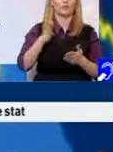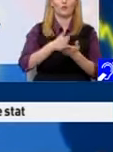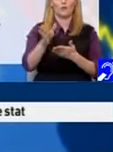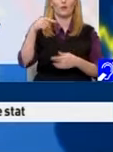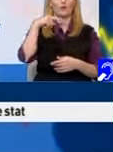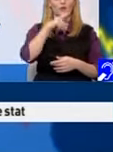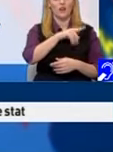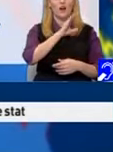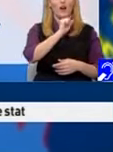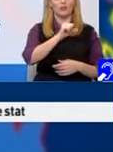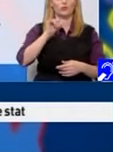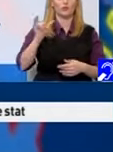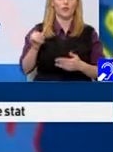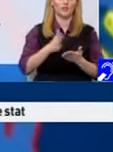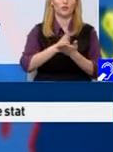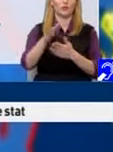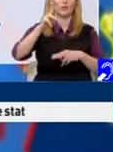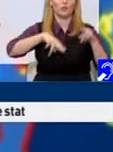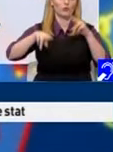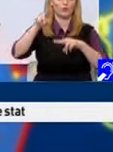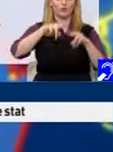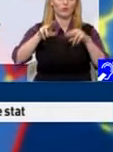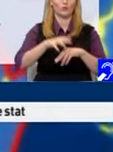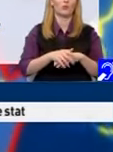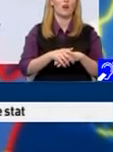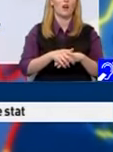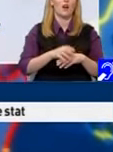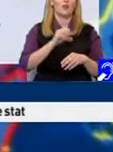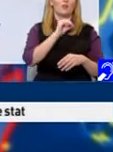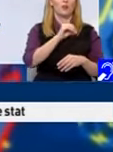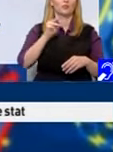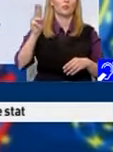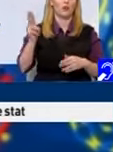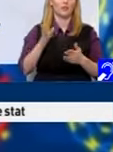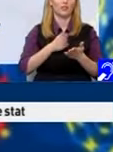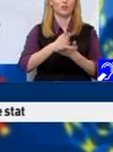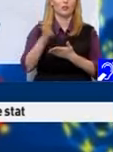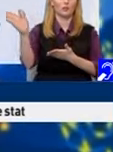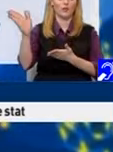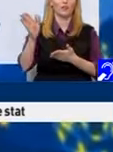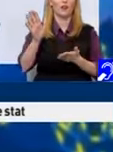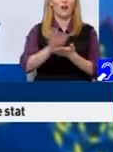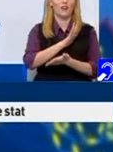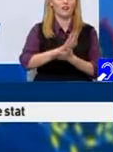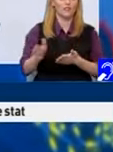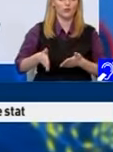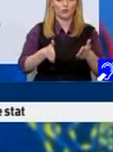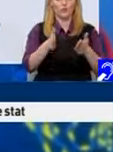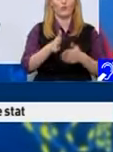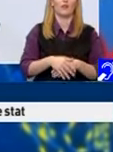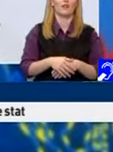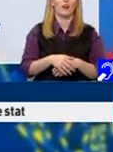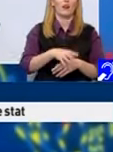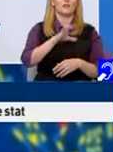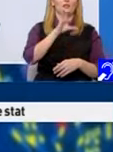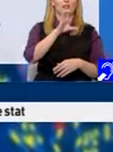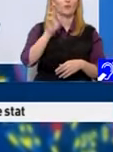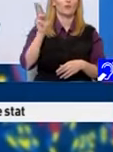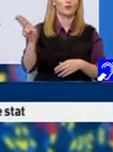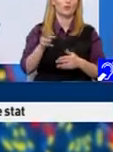economic, Anatol Usată de cel al construcțiilor și infrastructurii drumurilor, Iuliana Dragalin de infrastructura calității, Serghei Bucătaru va